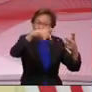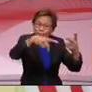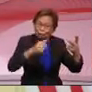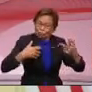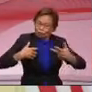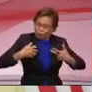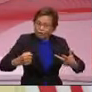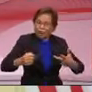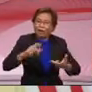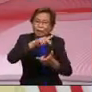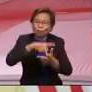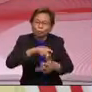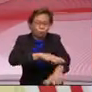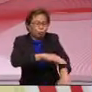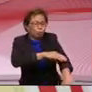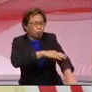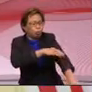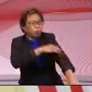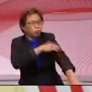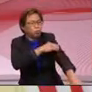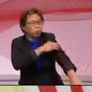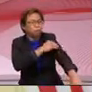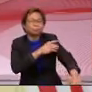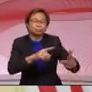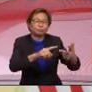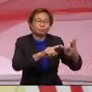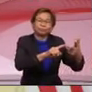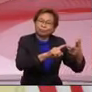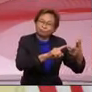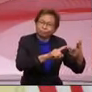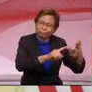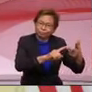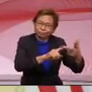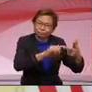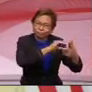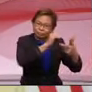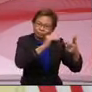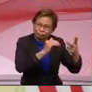dan Pusat Urut Kaki ataupun Reflexology.